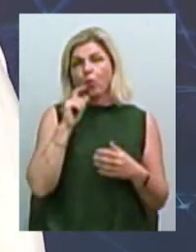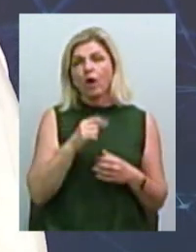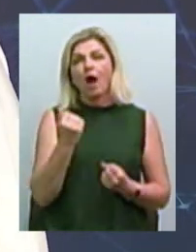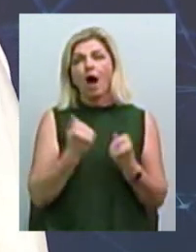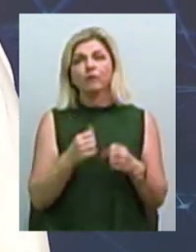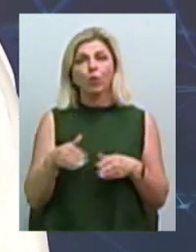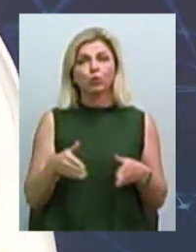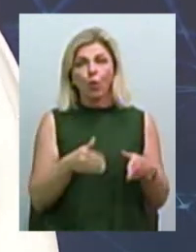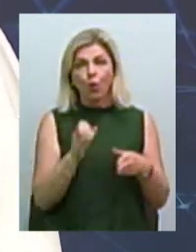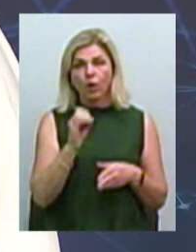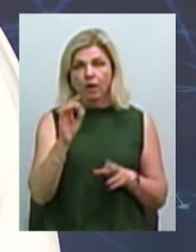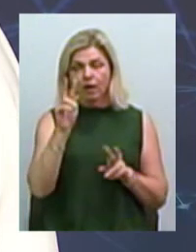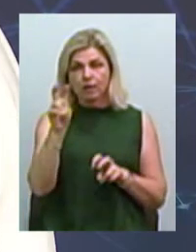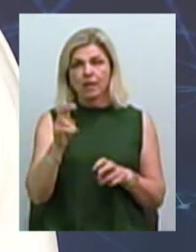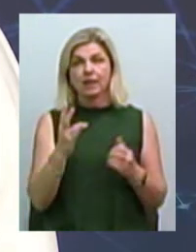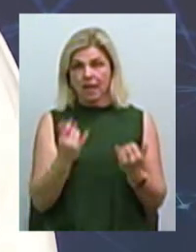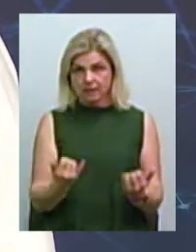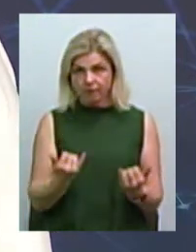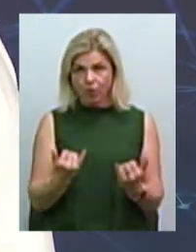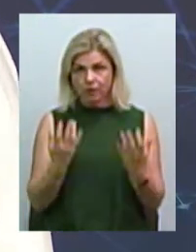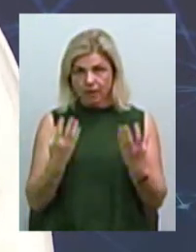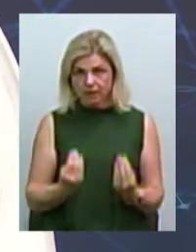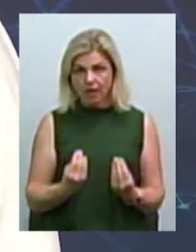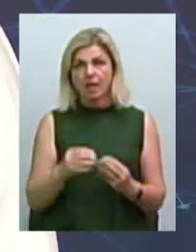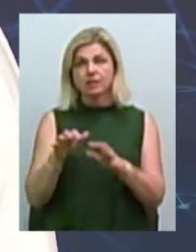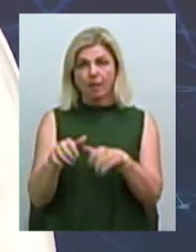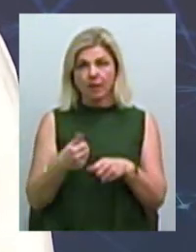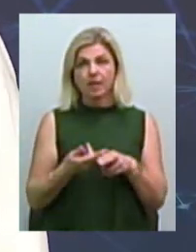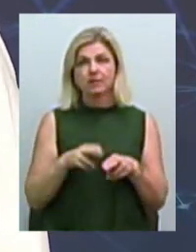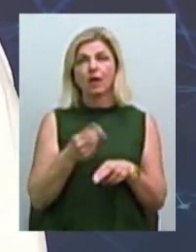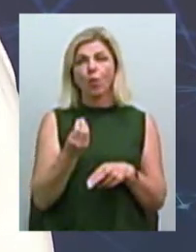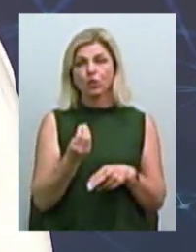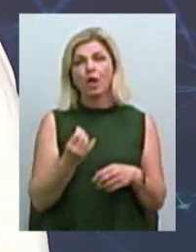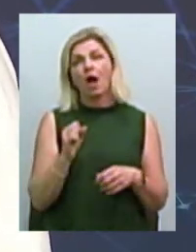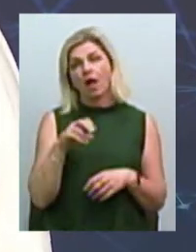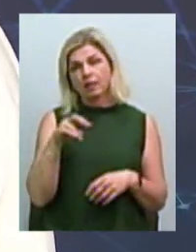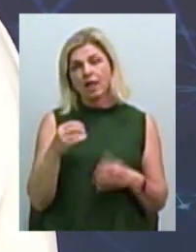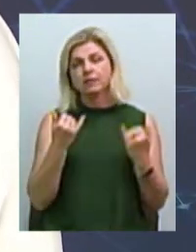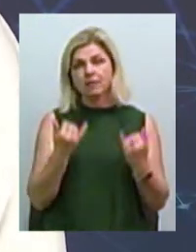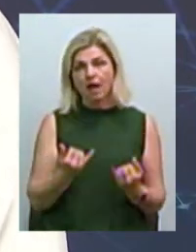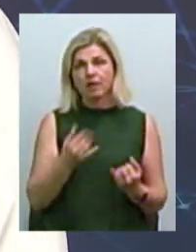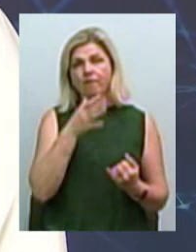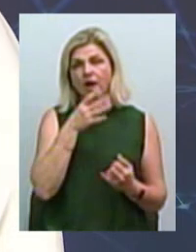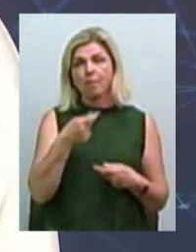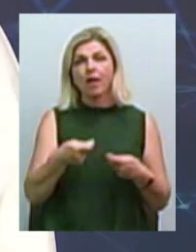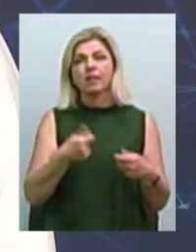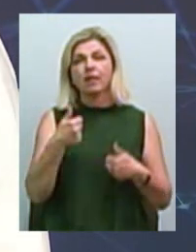сьогоднішній день, хочу підкреслити, на сьогоднішній день вилучив ці кошти, але зараз ми, я думаю, в процесі тендерному